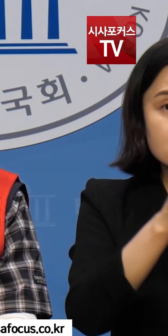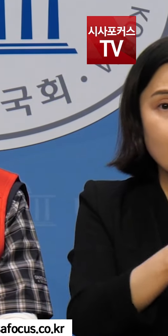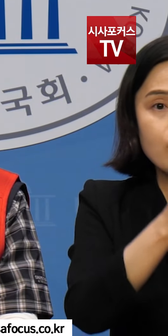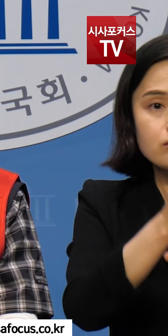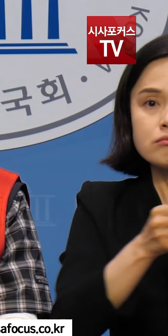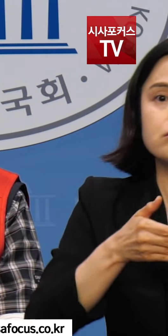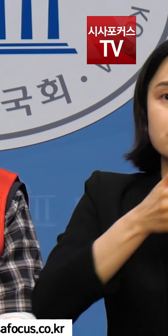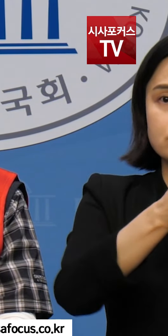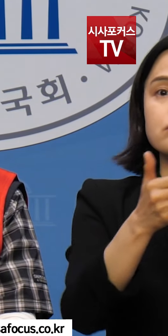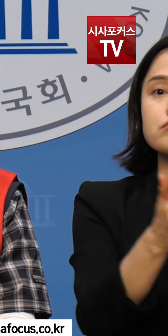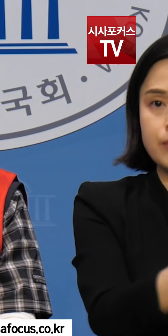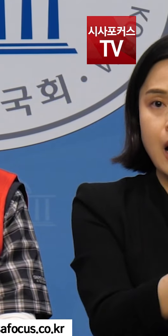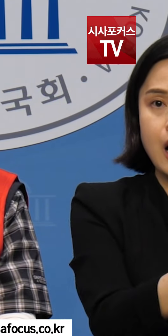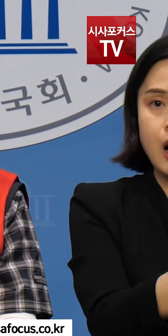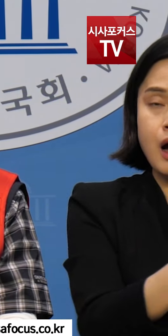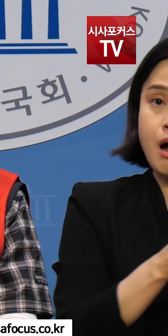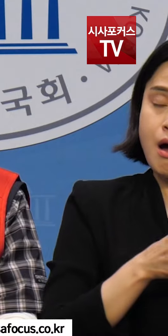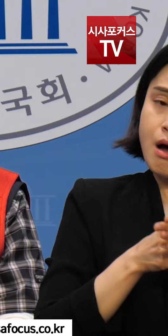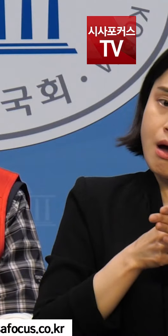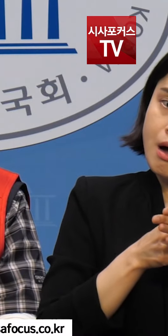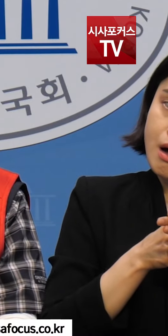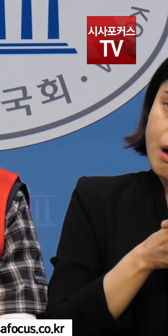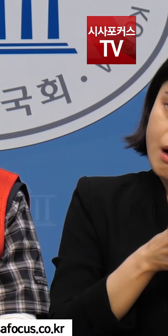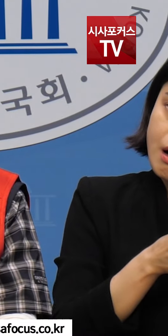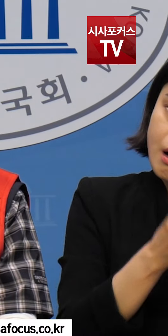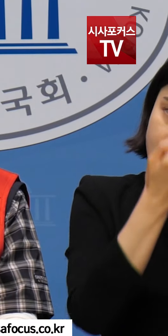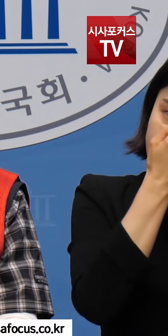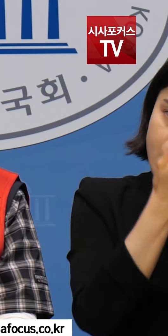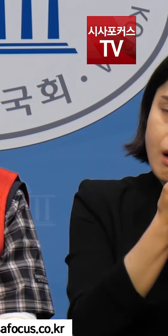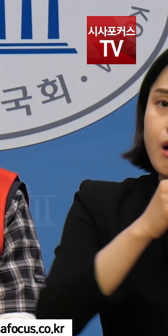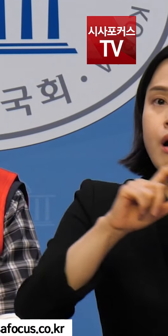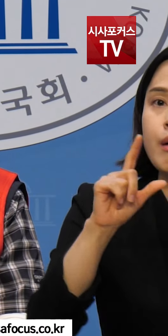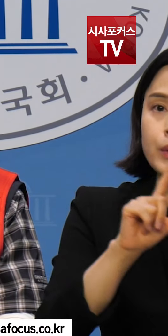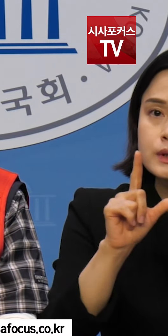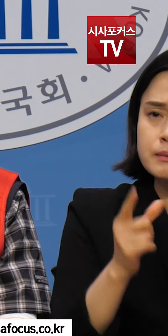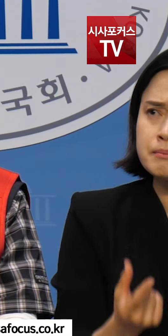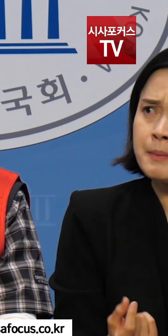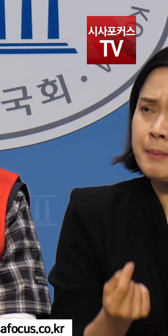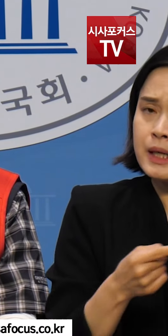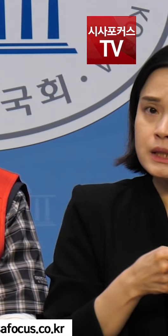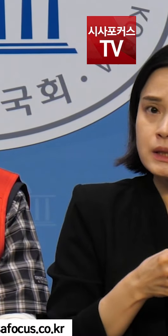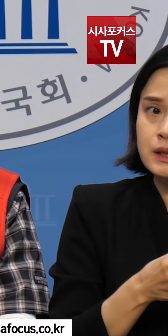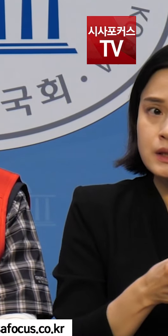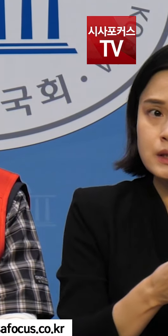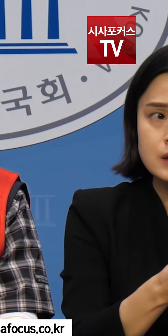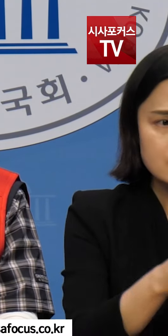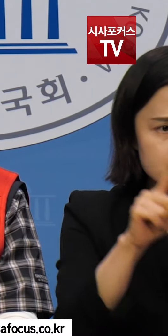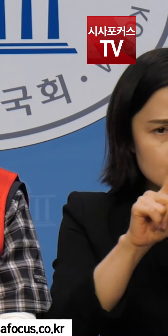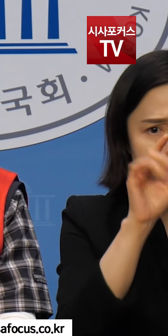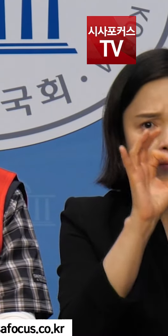내용도 밀어붙이기식 신속한 추진과 속도전의 의도를